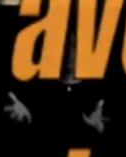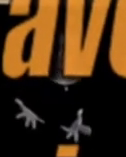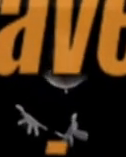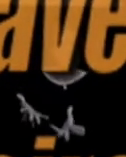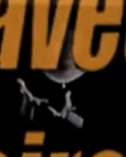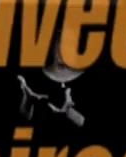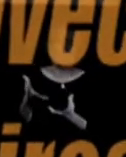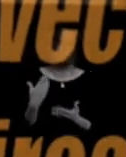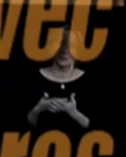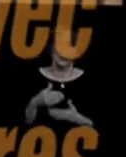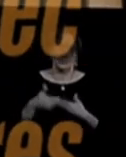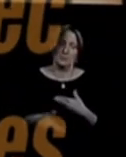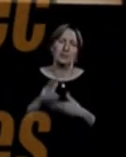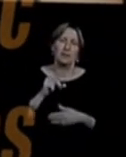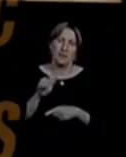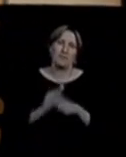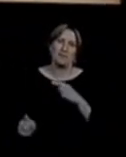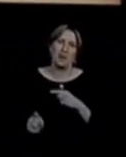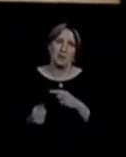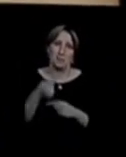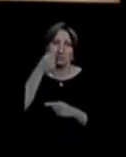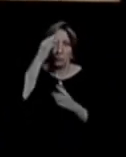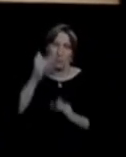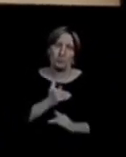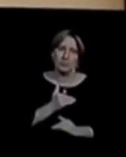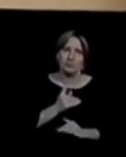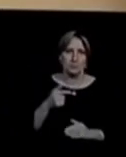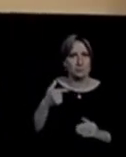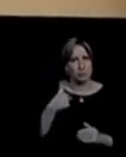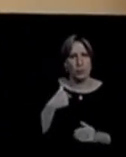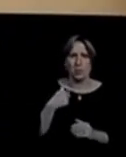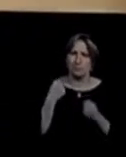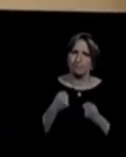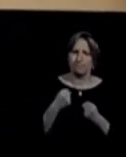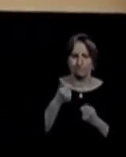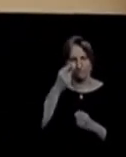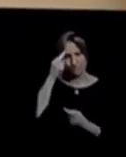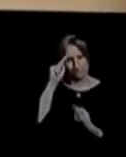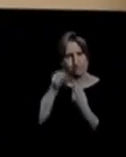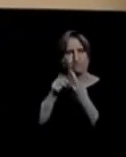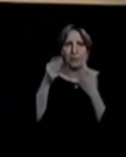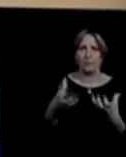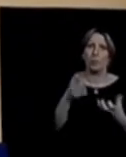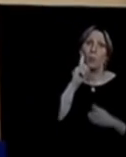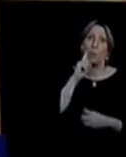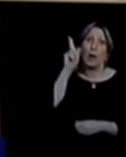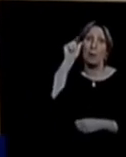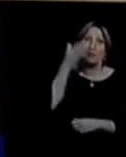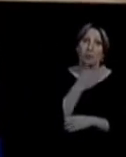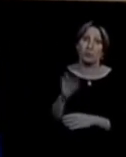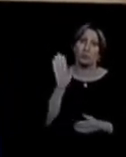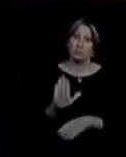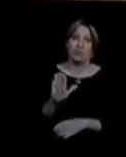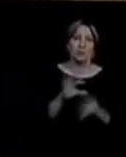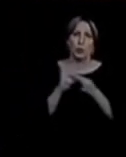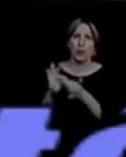Et donc on le fera, croyez-moi, avec force, détermination. Parce que c'est ainsi que la République française est faite, solidaire,